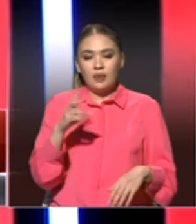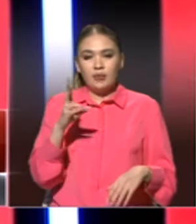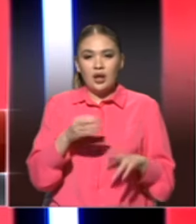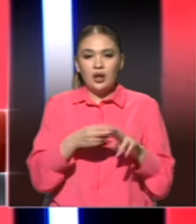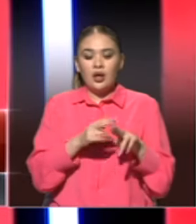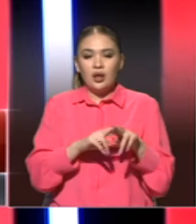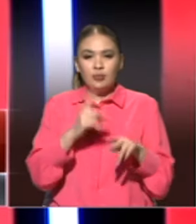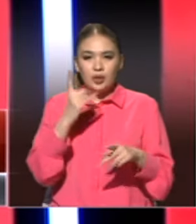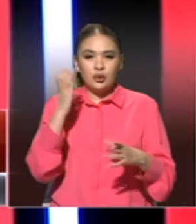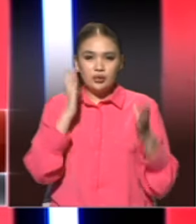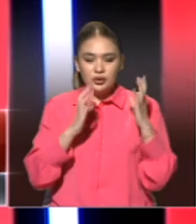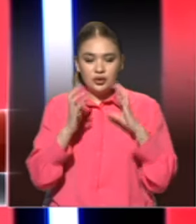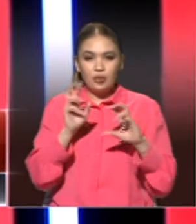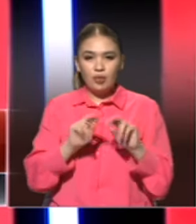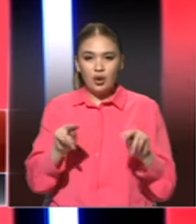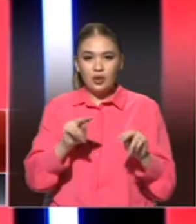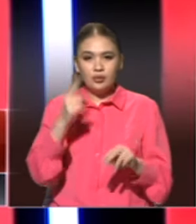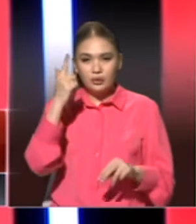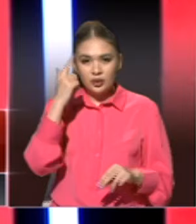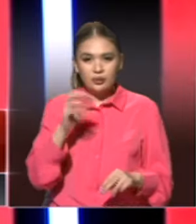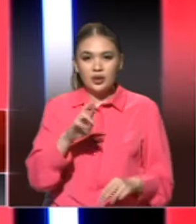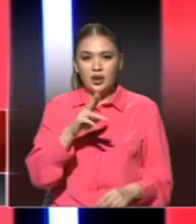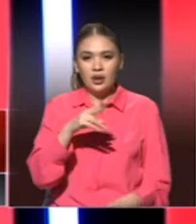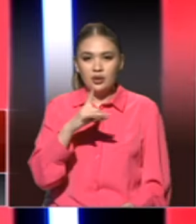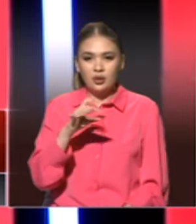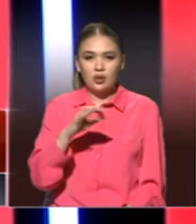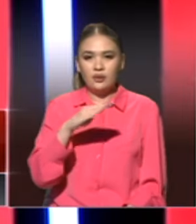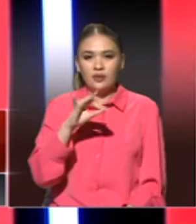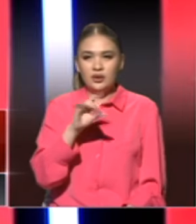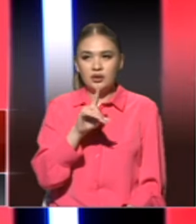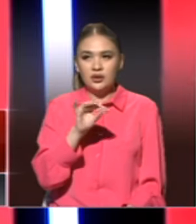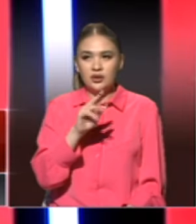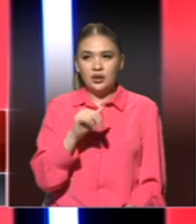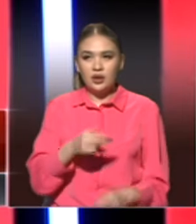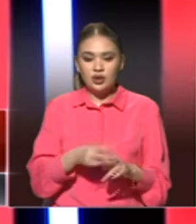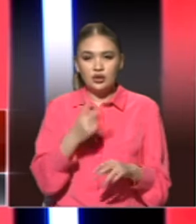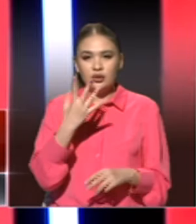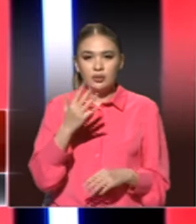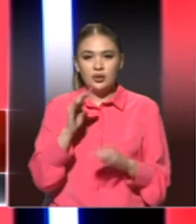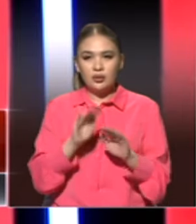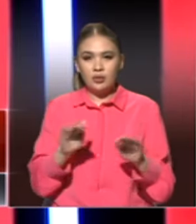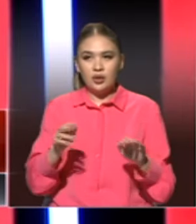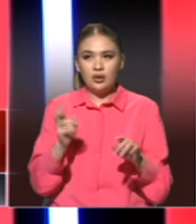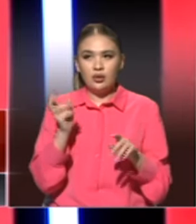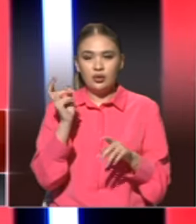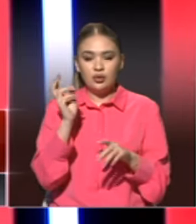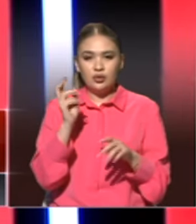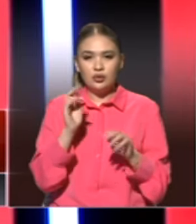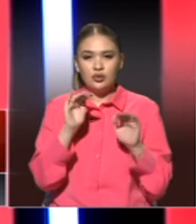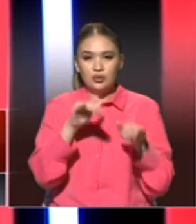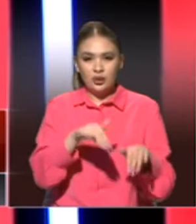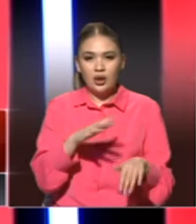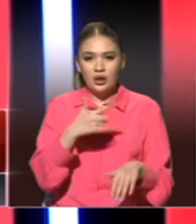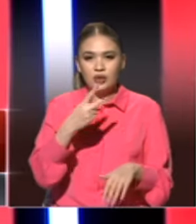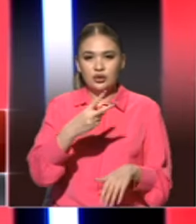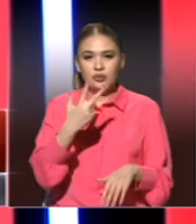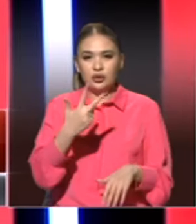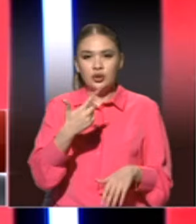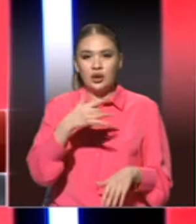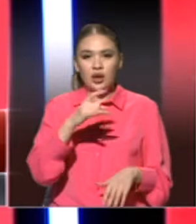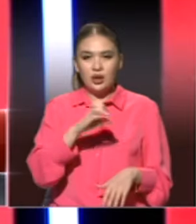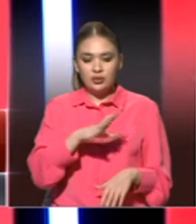мұғалімін білеміз. Осы ядролық физика мамандығына 25 бала түскен, оның 23 грантта оққан, тек